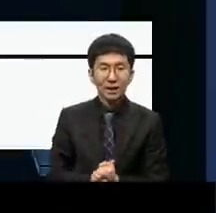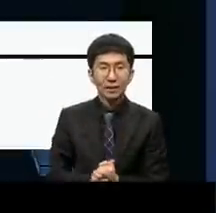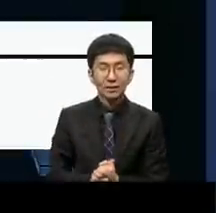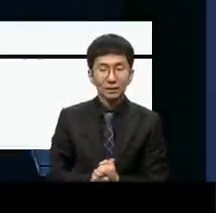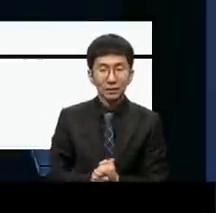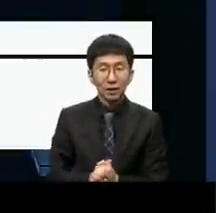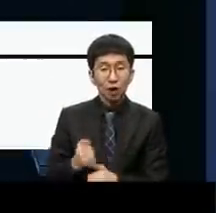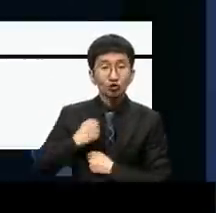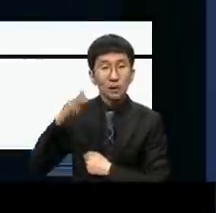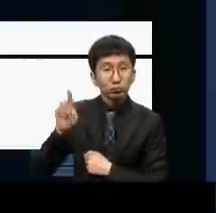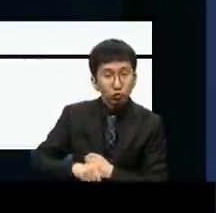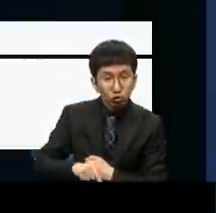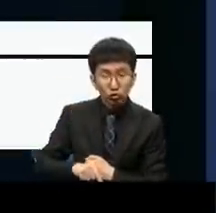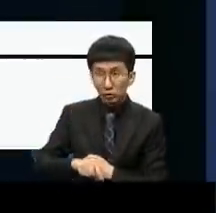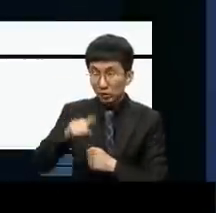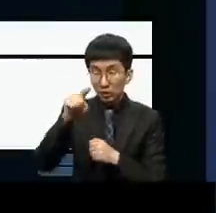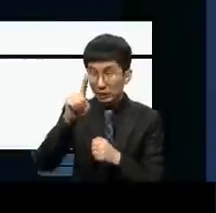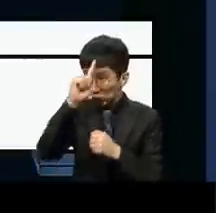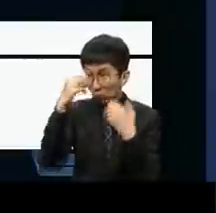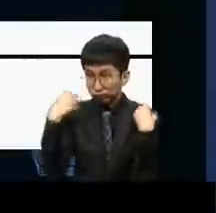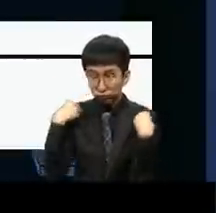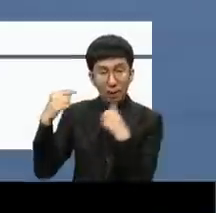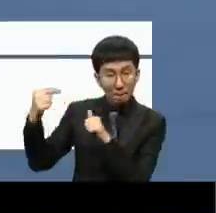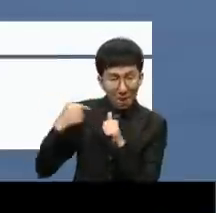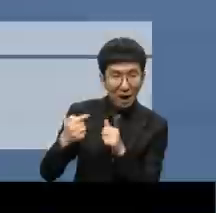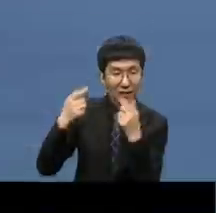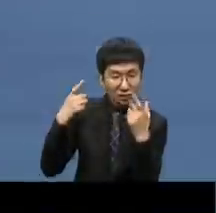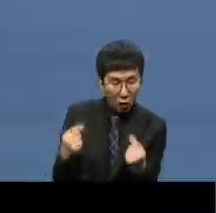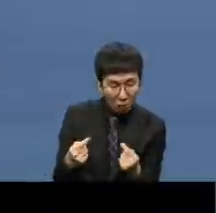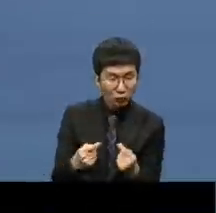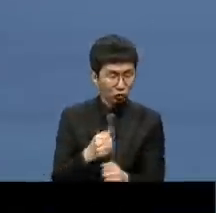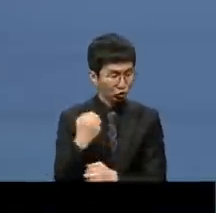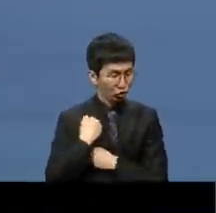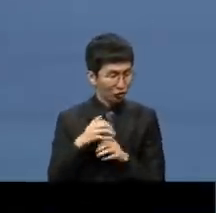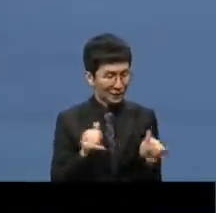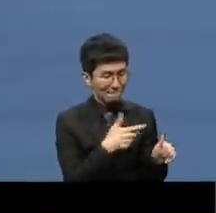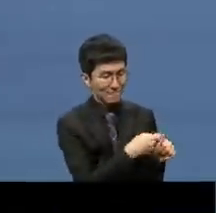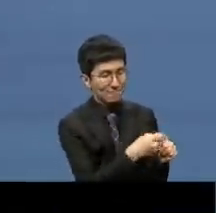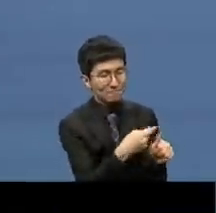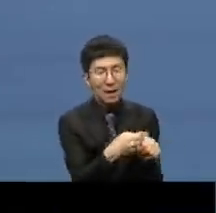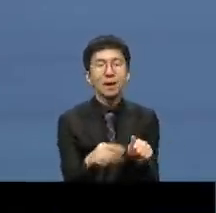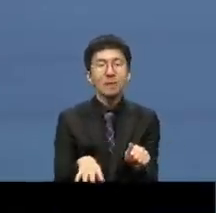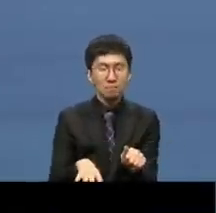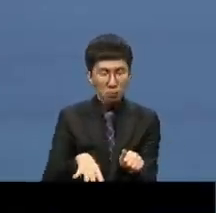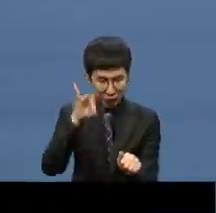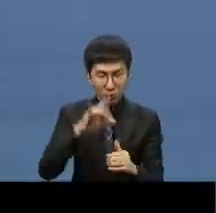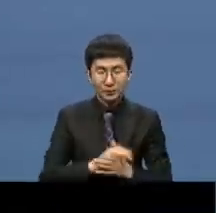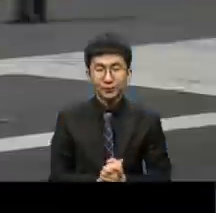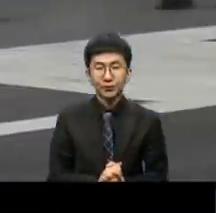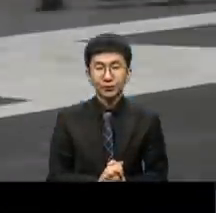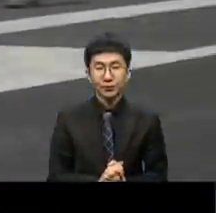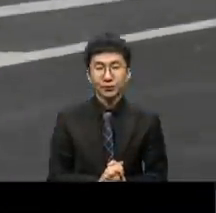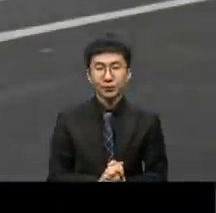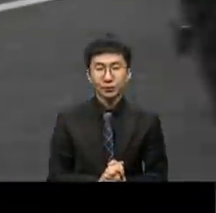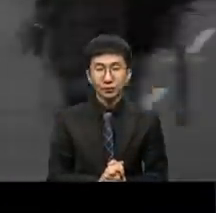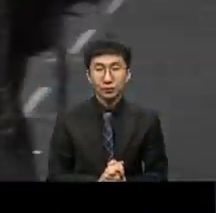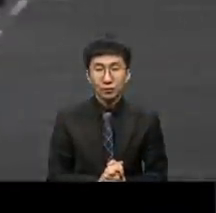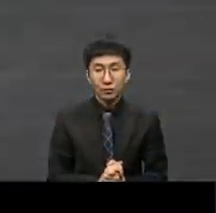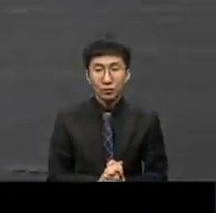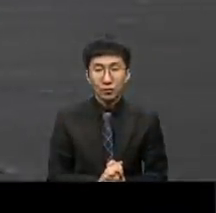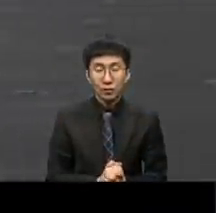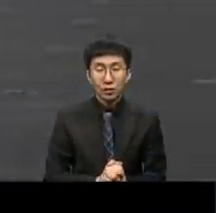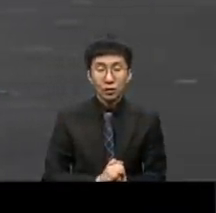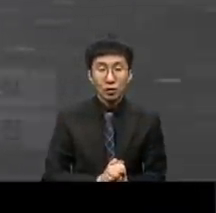personnel to receive the vaccine based on the CDC guidance. 지난 2월 루스벨트호에서는 수병 3명이